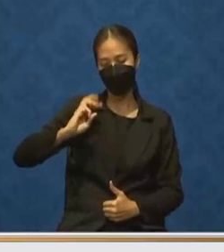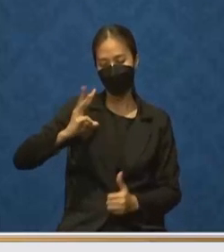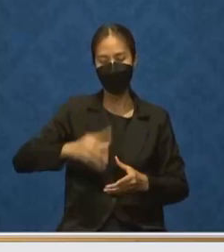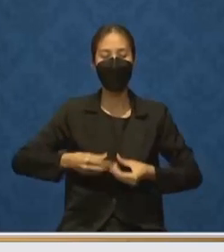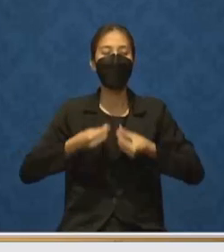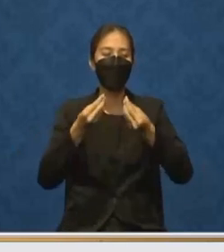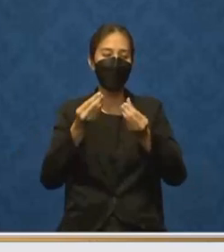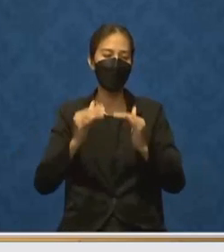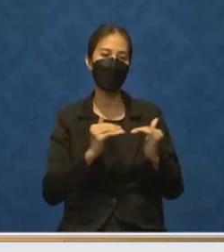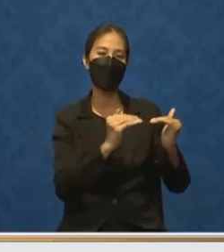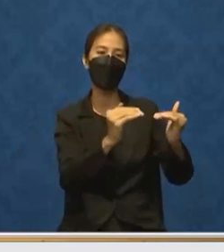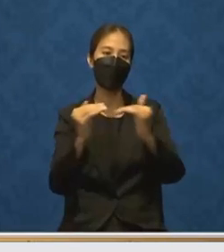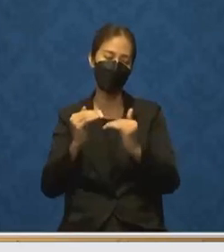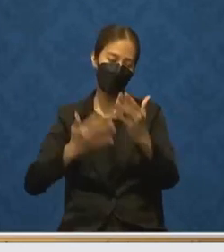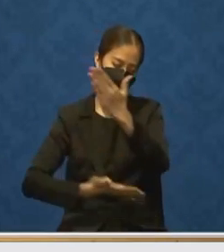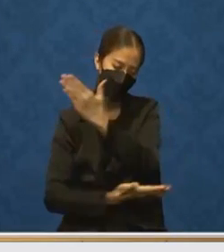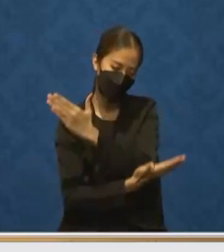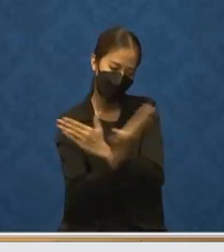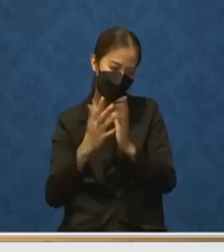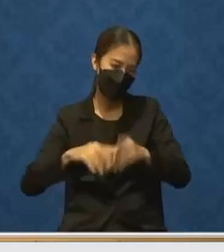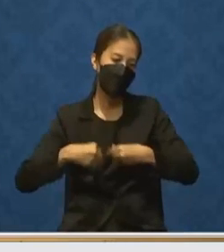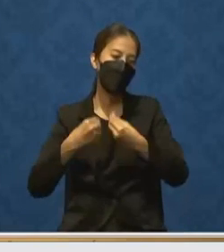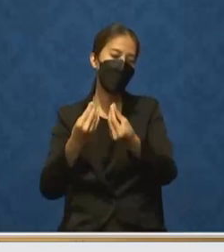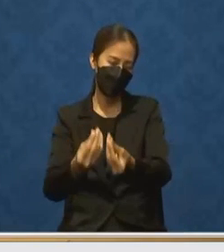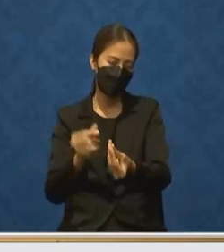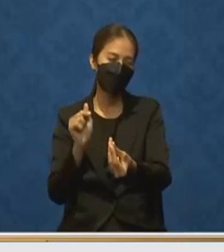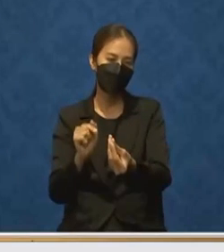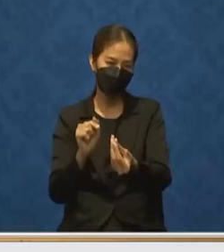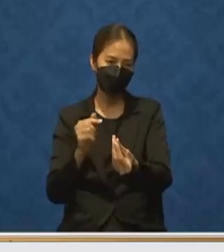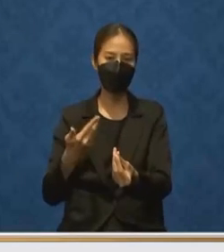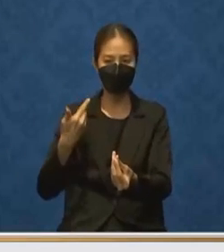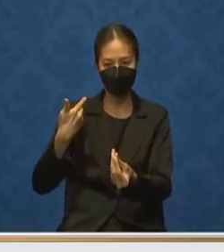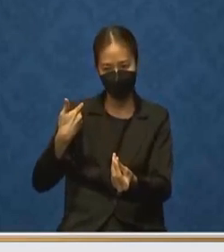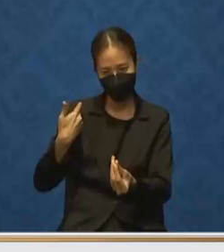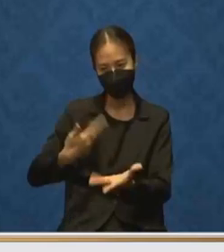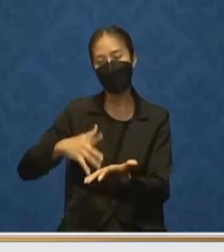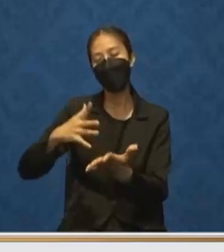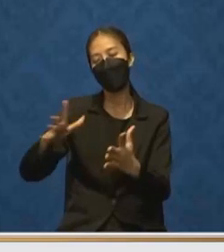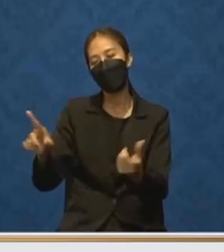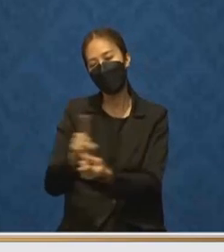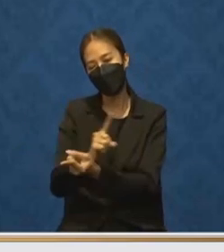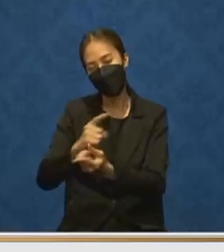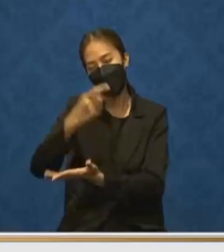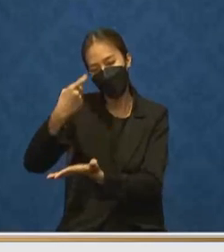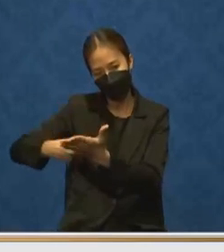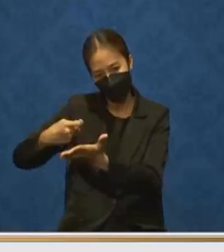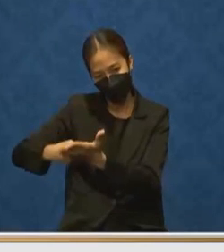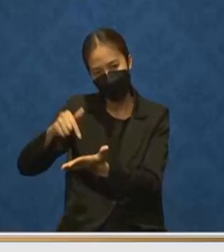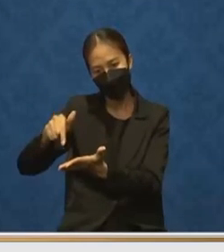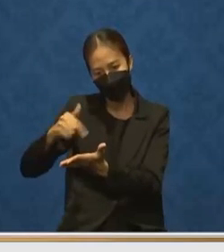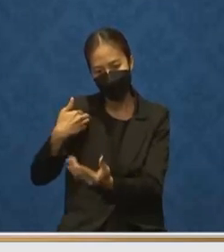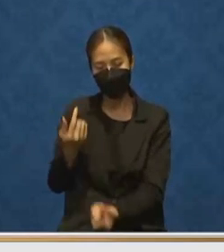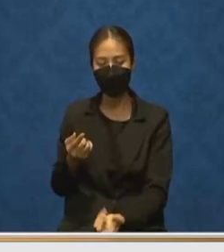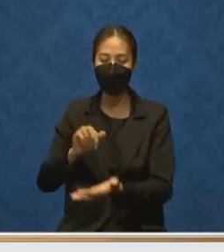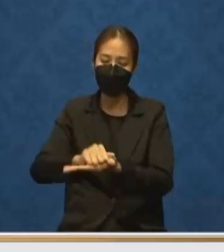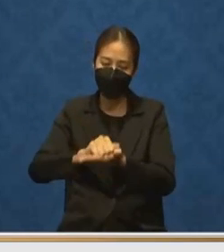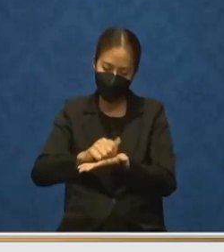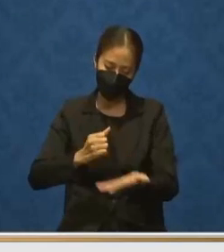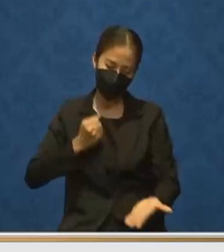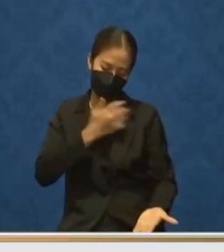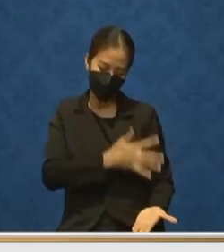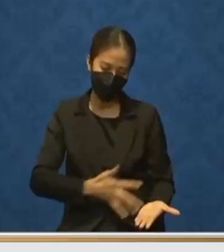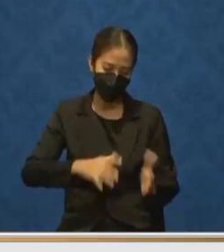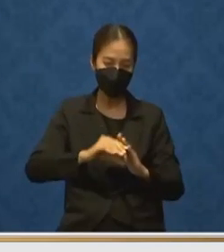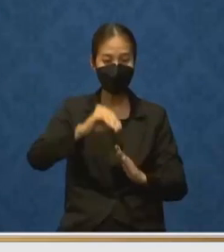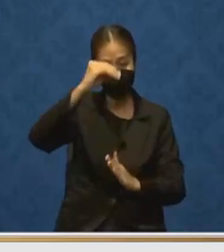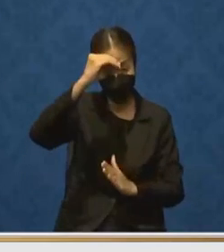มสร้างโอกาสและลดความเหลื่อมล้ำของสังคมสร้างหลักประกันทางสังคมให้คนไทยสามารถเข้าถึงบริการสุขภาพและการศึกษา